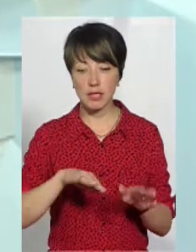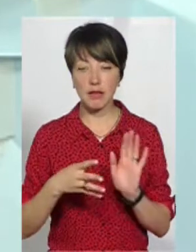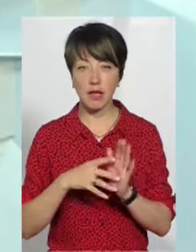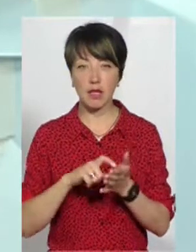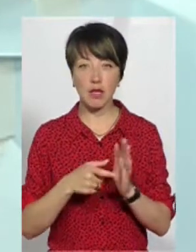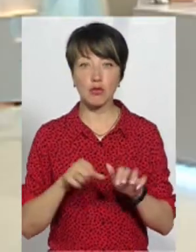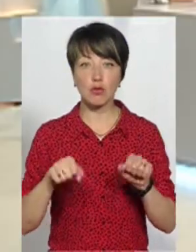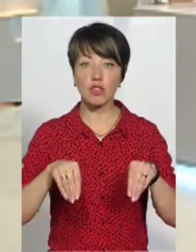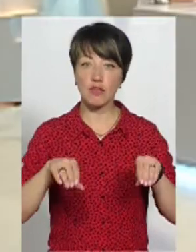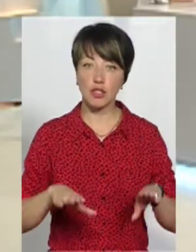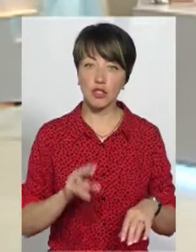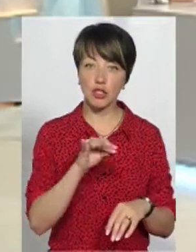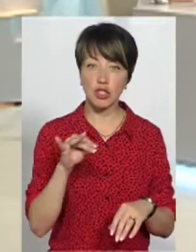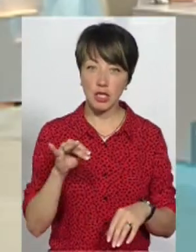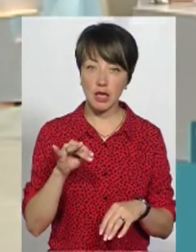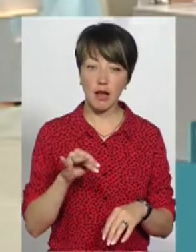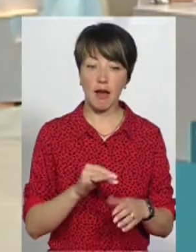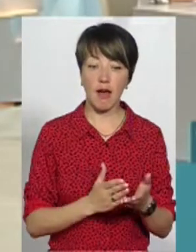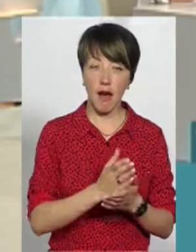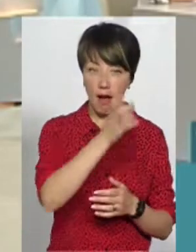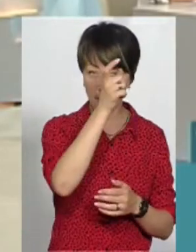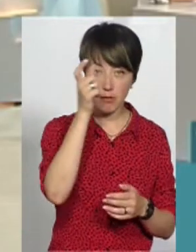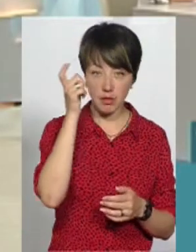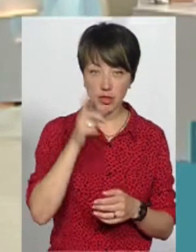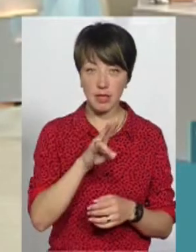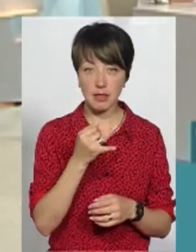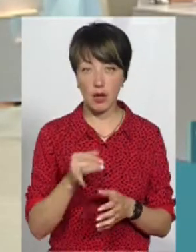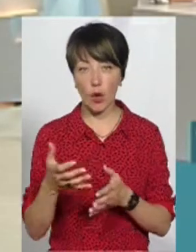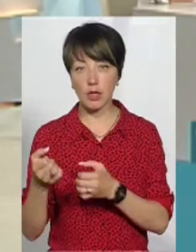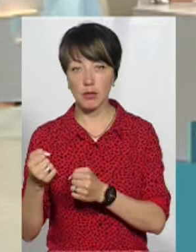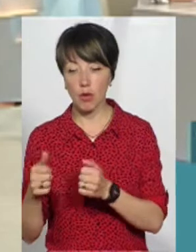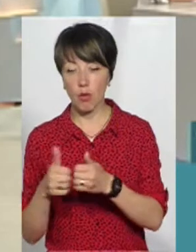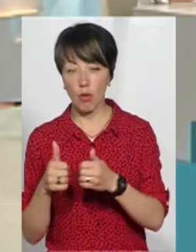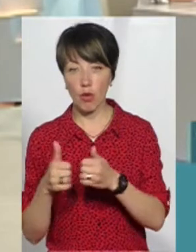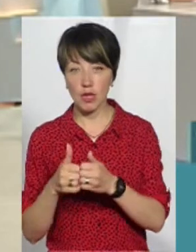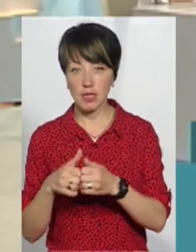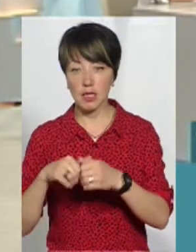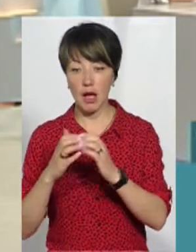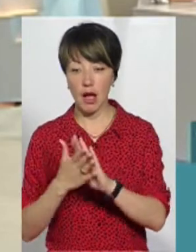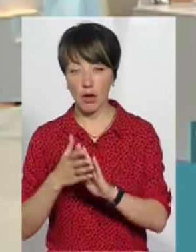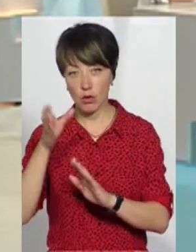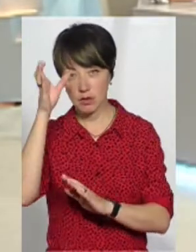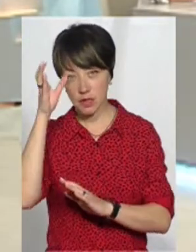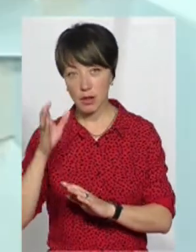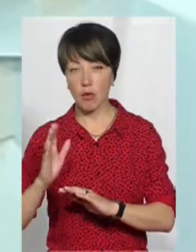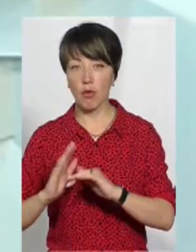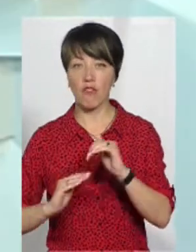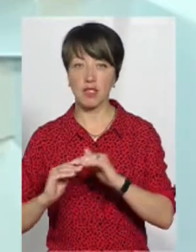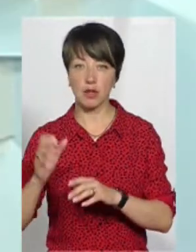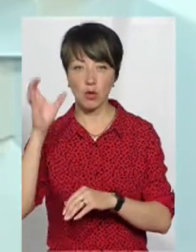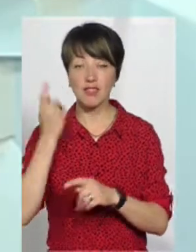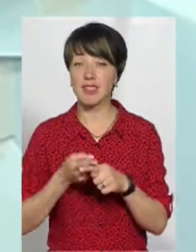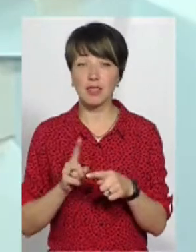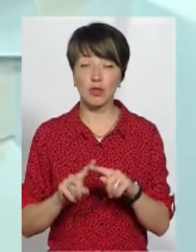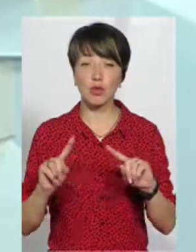9 класу зможе вирішити, чи він йде в академічний ліцей, чи він отримає поряд з повною загальною середньою освітою професійну освіту.